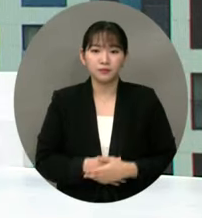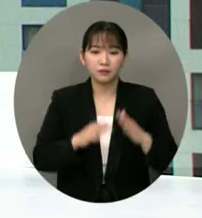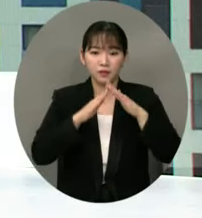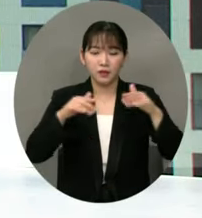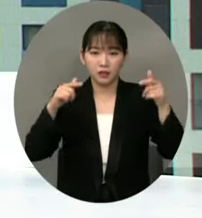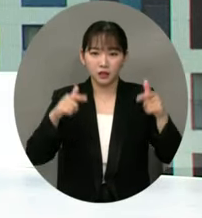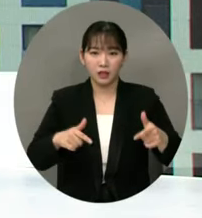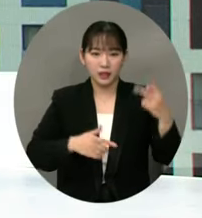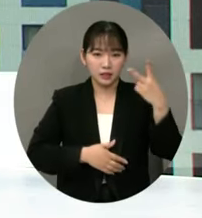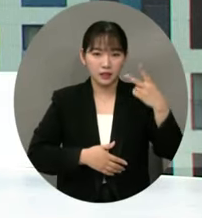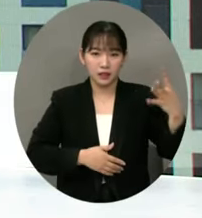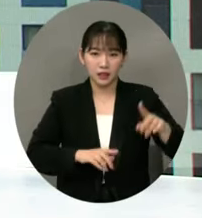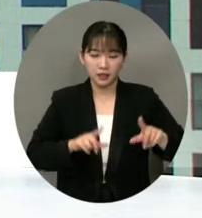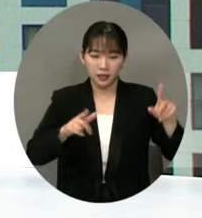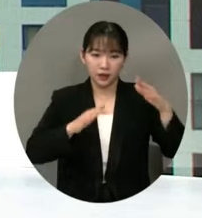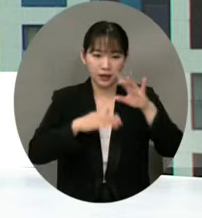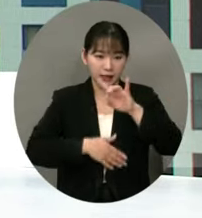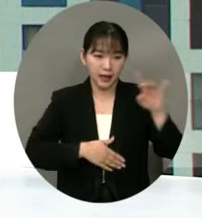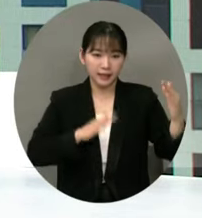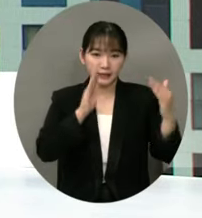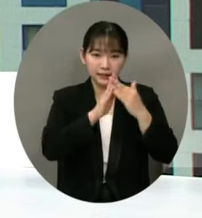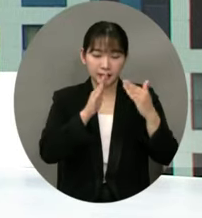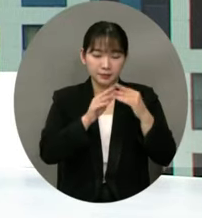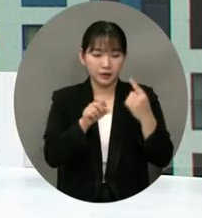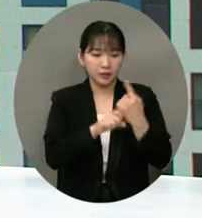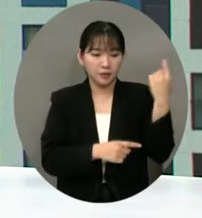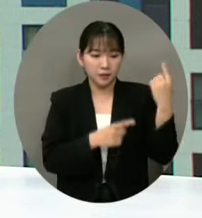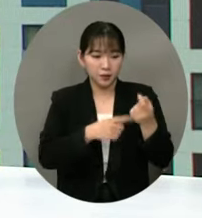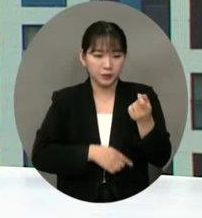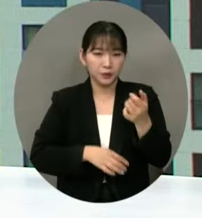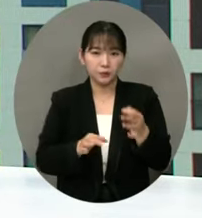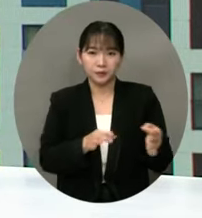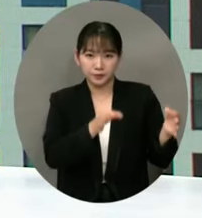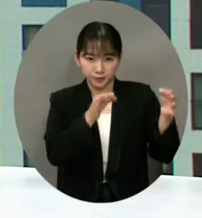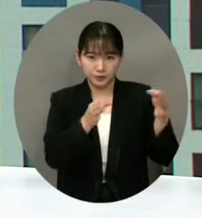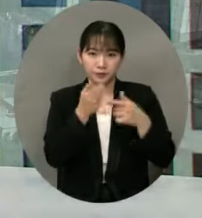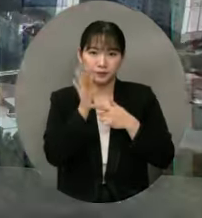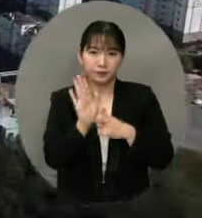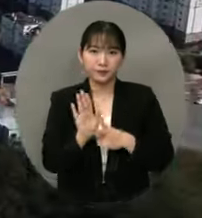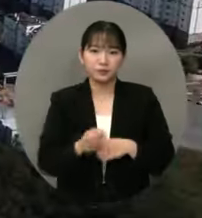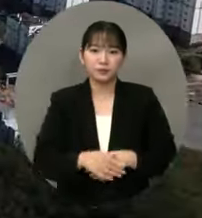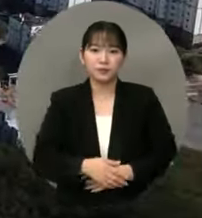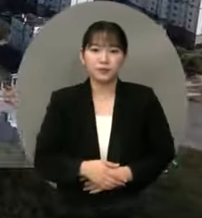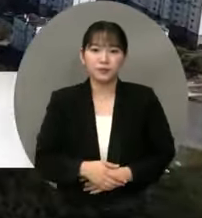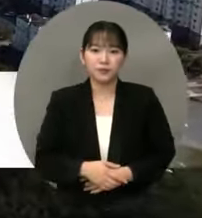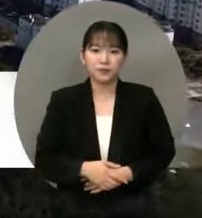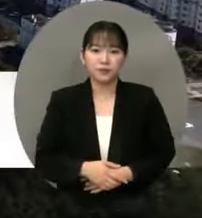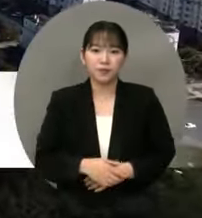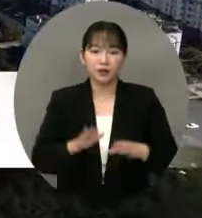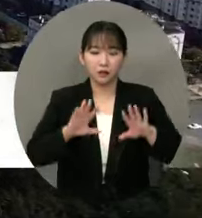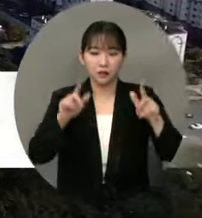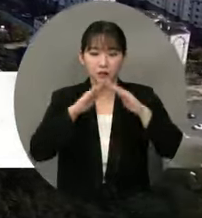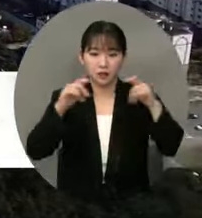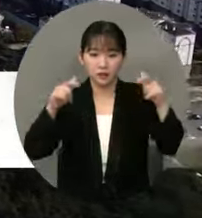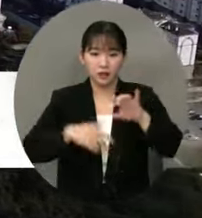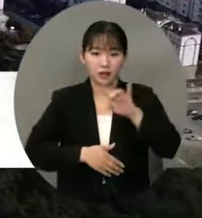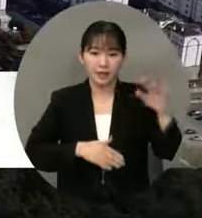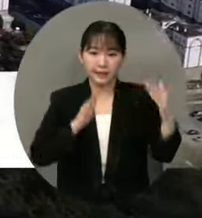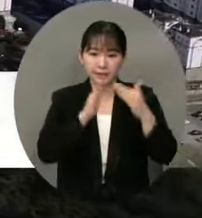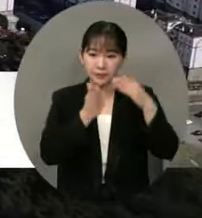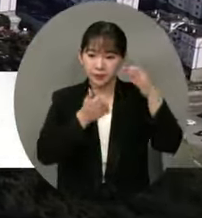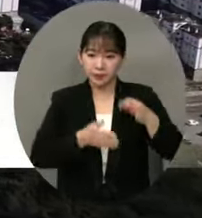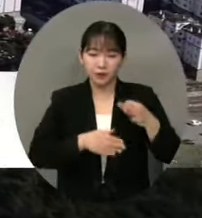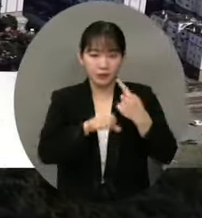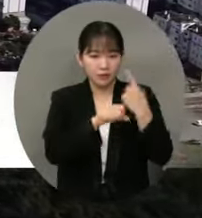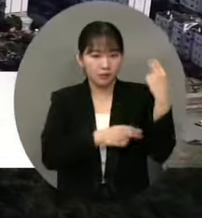전남 지역 2024년 개별 주택 가격이 전년보다 소폭 오른 것으로 나타났습니다. 올해 전남 개별 주택